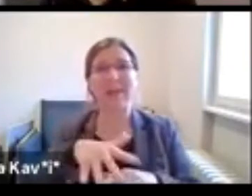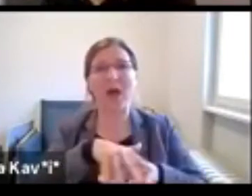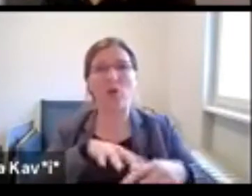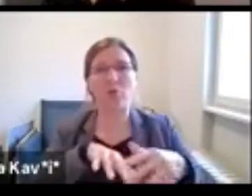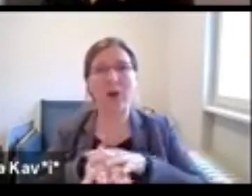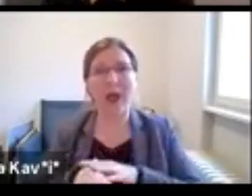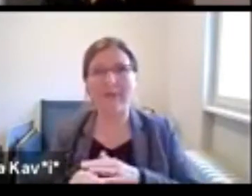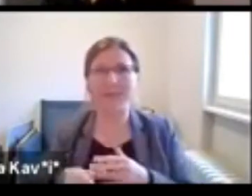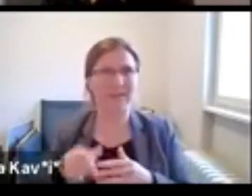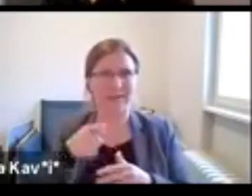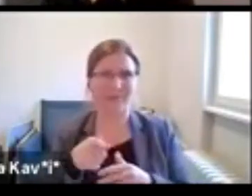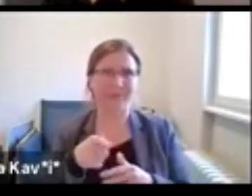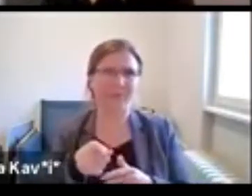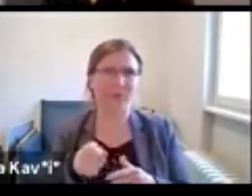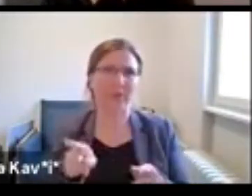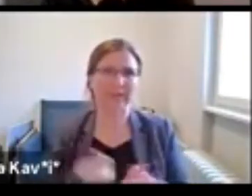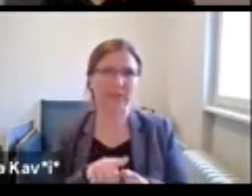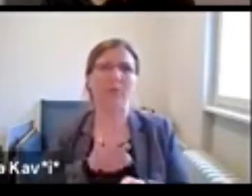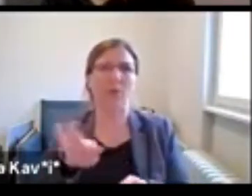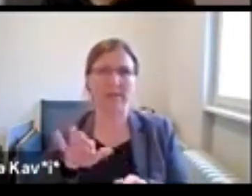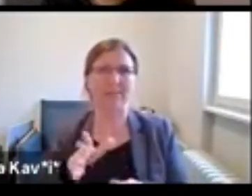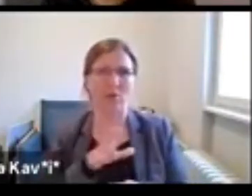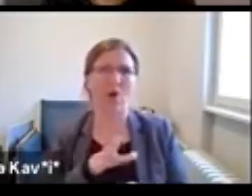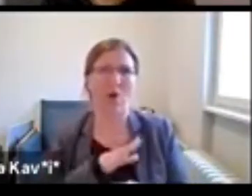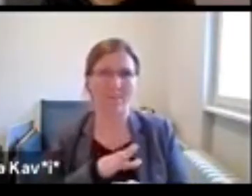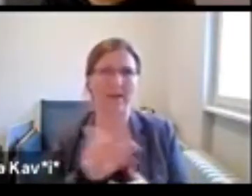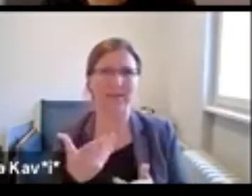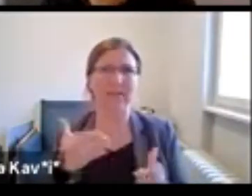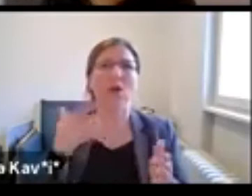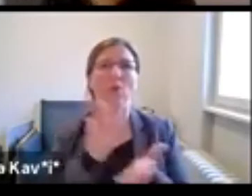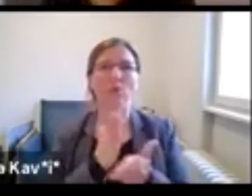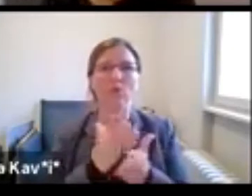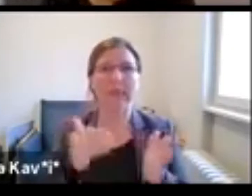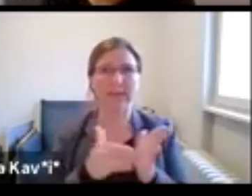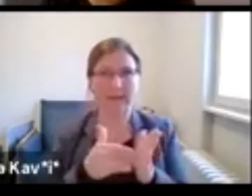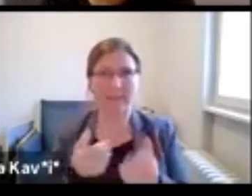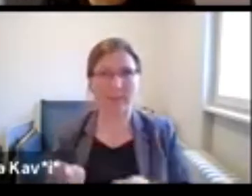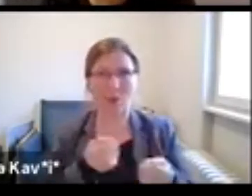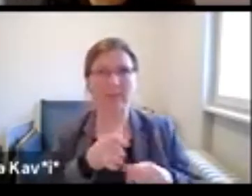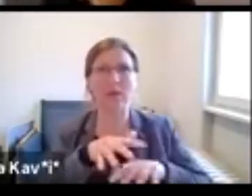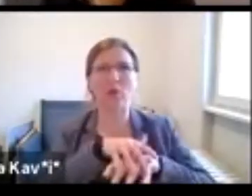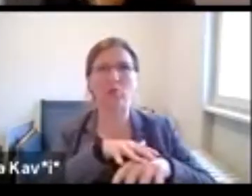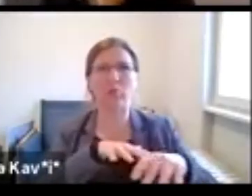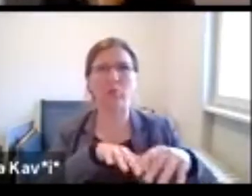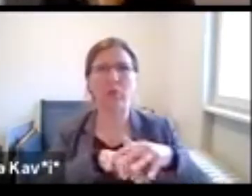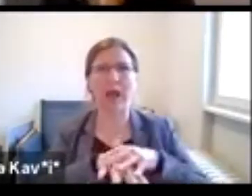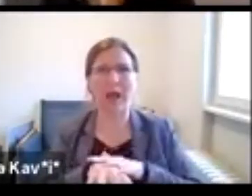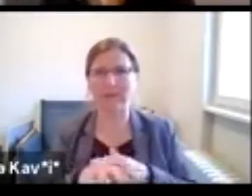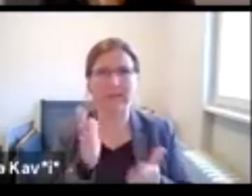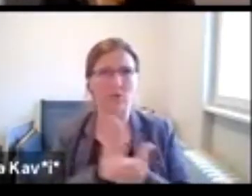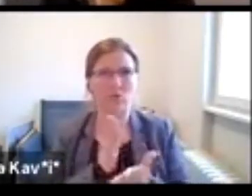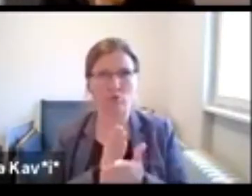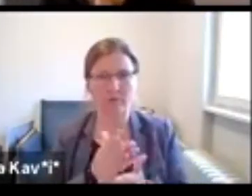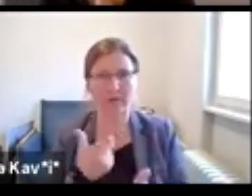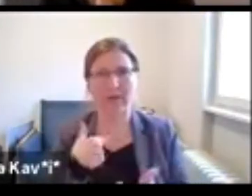U principu trebali bi ih onda imati, pogotovo ako umjesto osobe radimo zapravo u potpunosti neku aktivnost, recimo